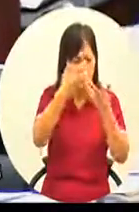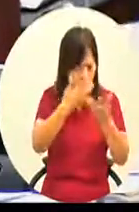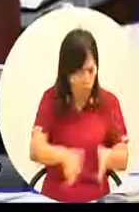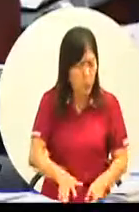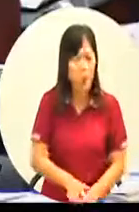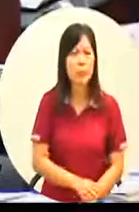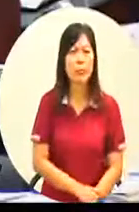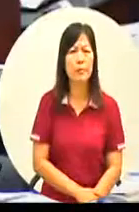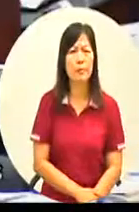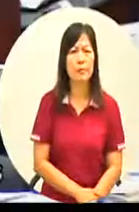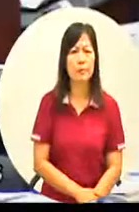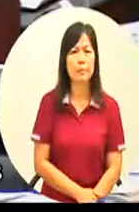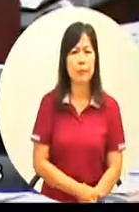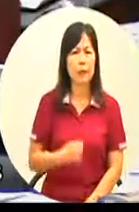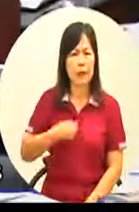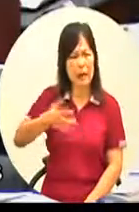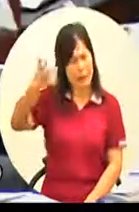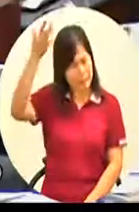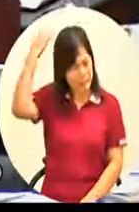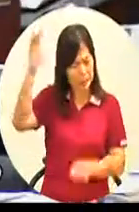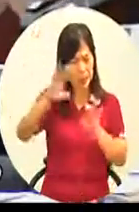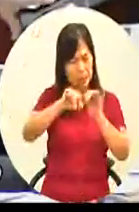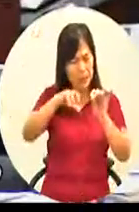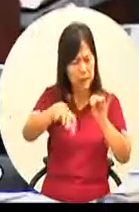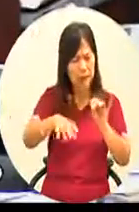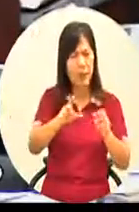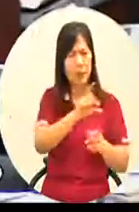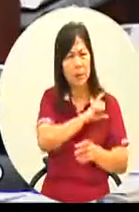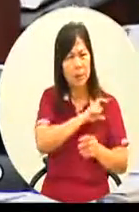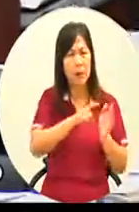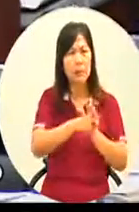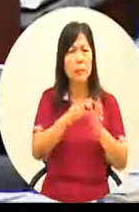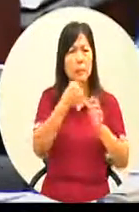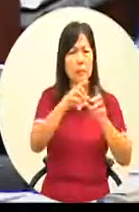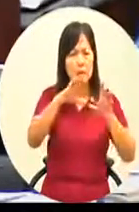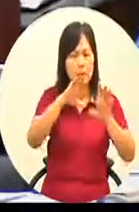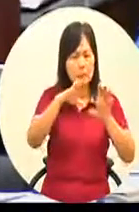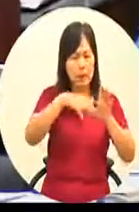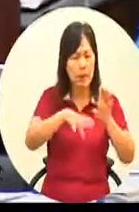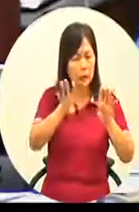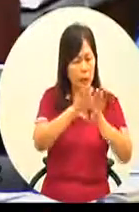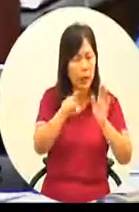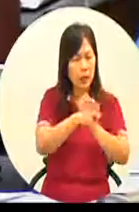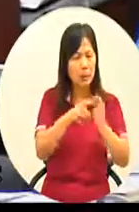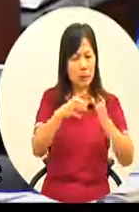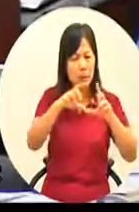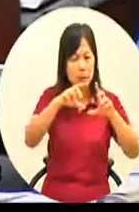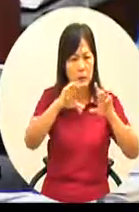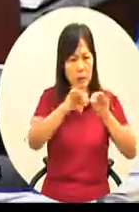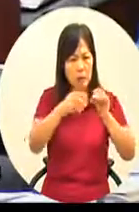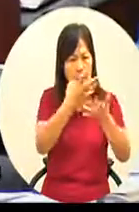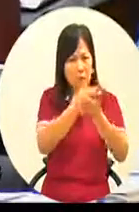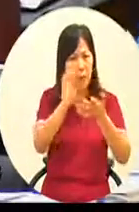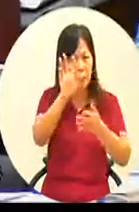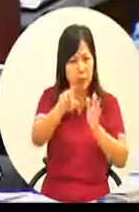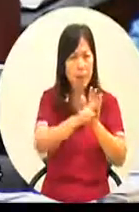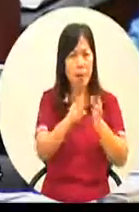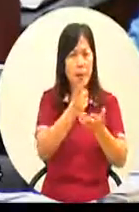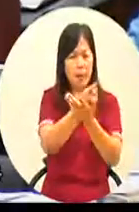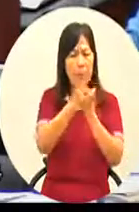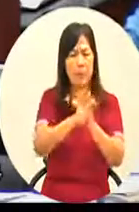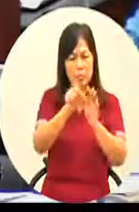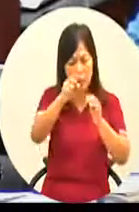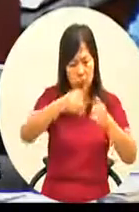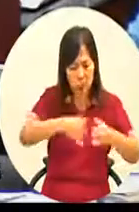济啦，吼、哦，较早拢用地方名，即种内文用地方名阁好找呢，这完全无地方名，拢一个通仙